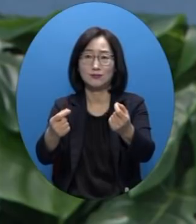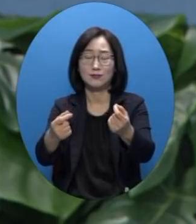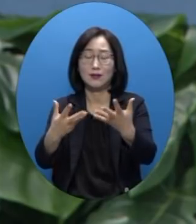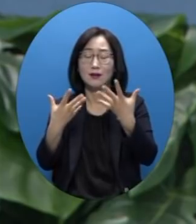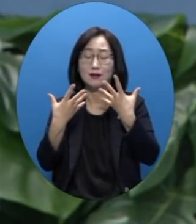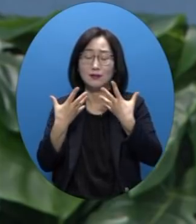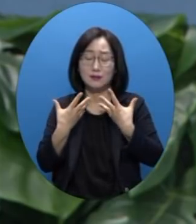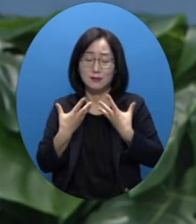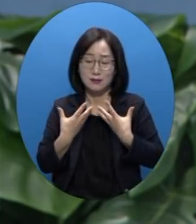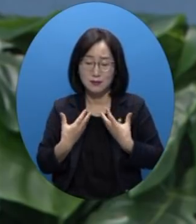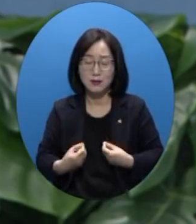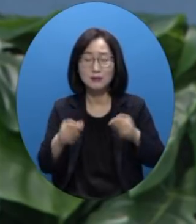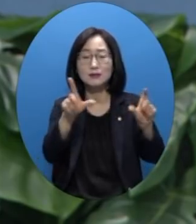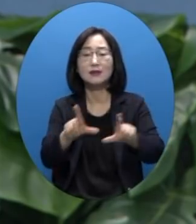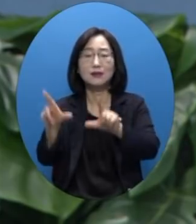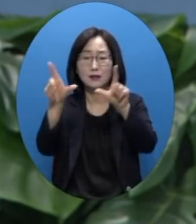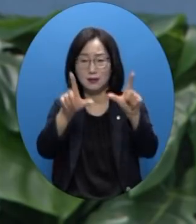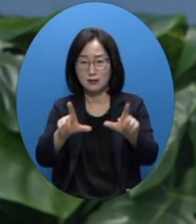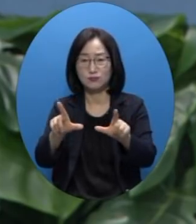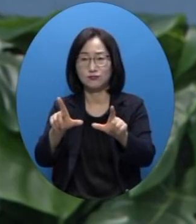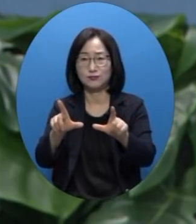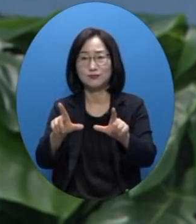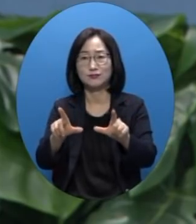절망 가운데 살아가고 있었습니다.